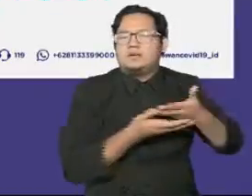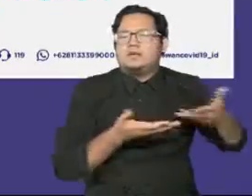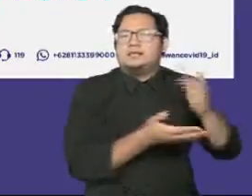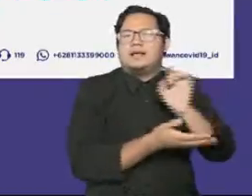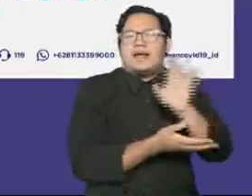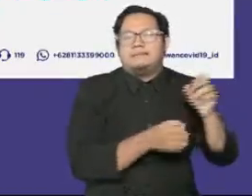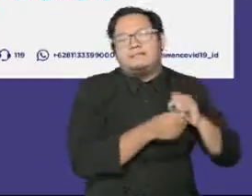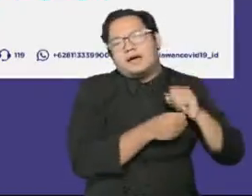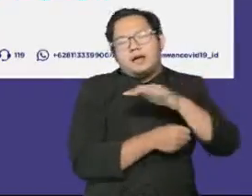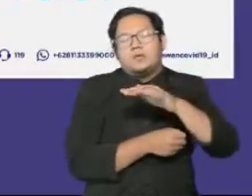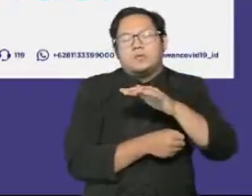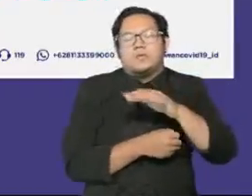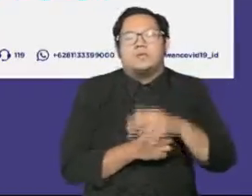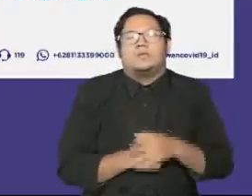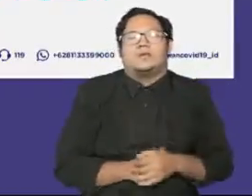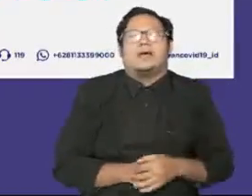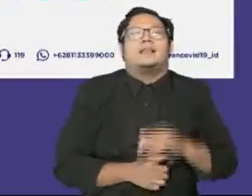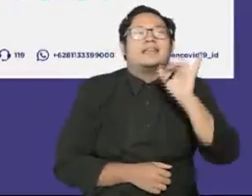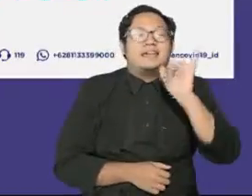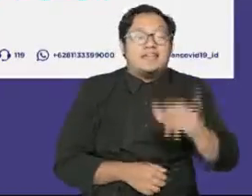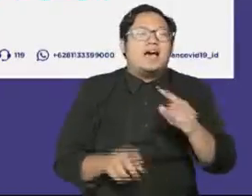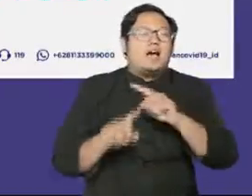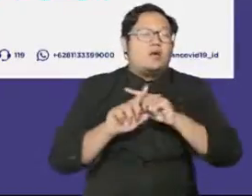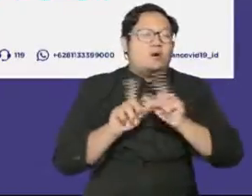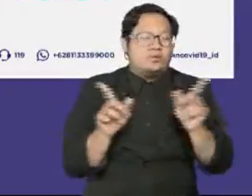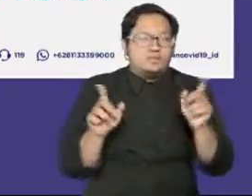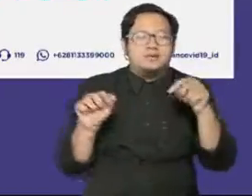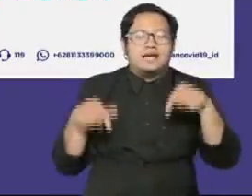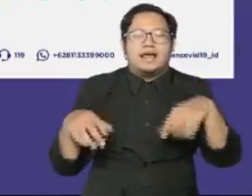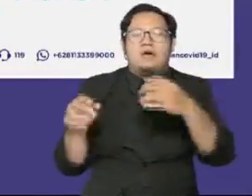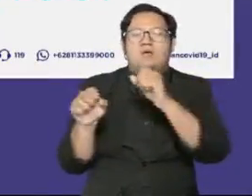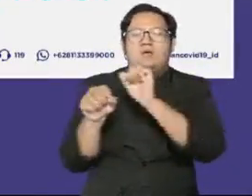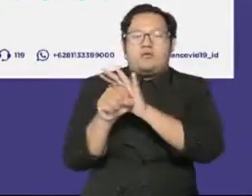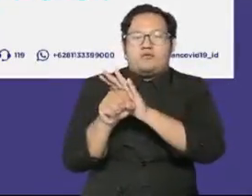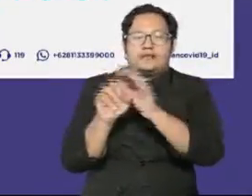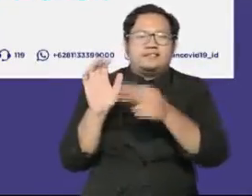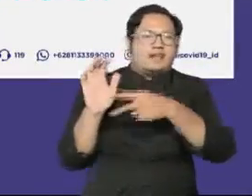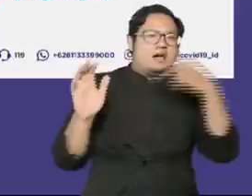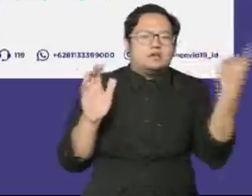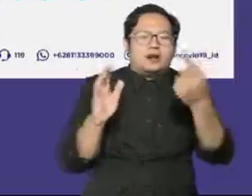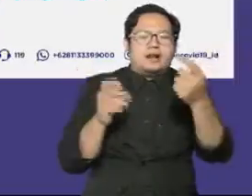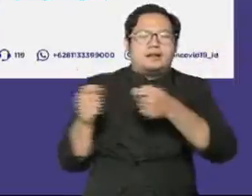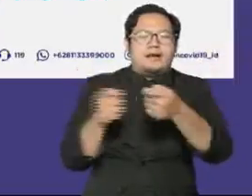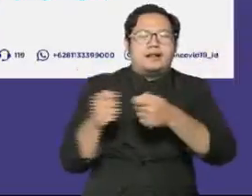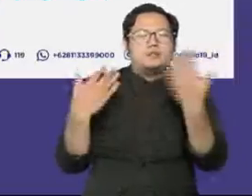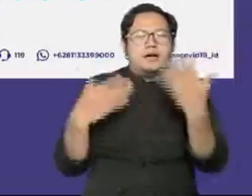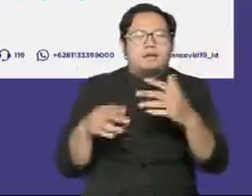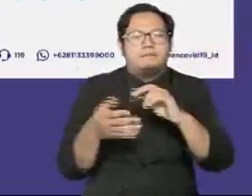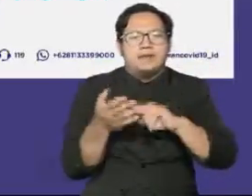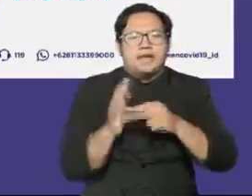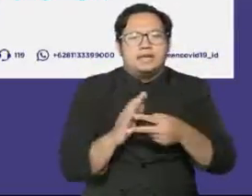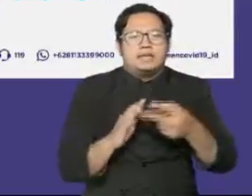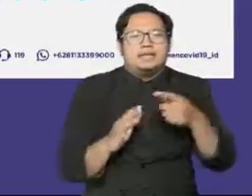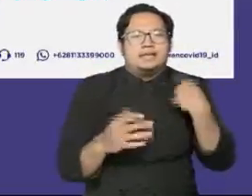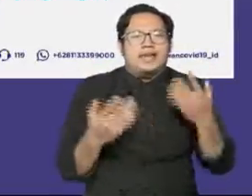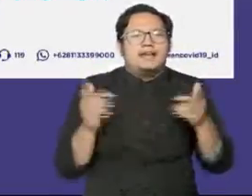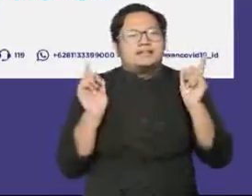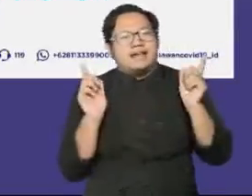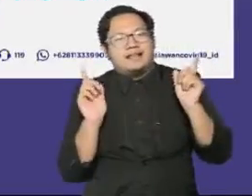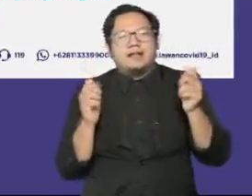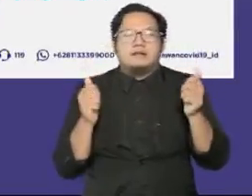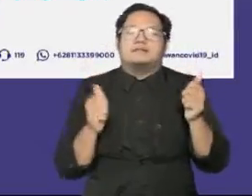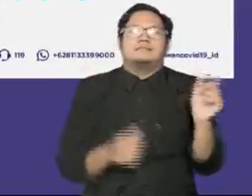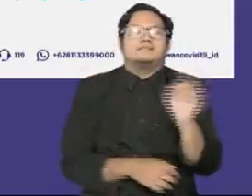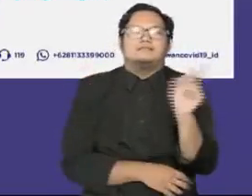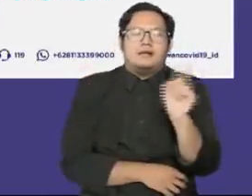Walau saat ini kondisi coffee 19 secara nasional telah terkendali kita tidak boleh lengah Oleh karena itu